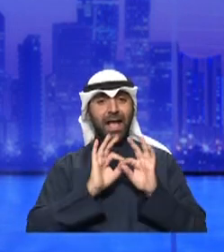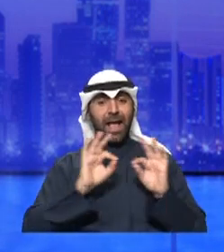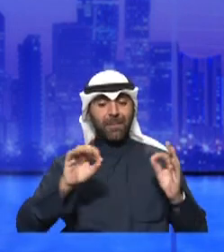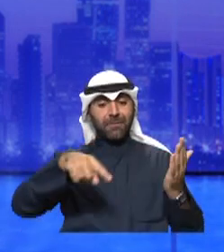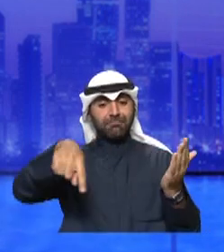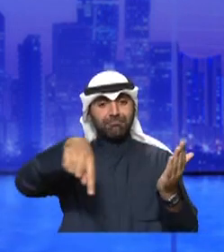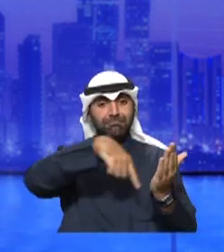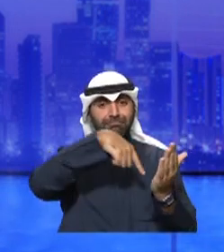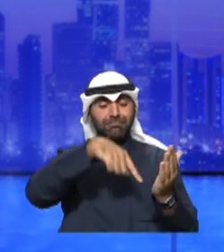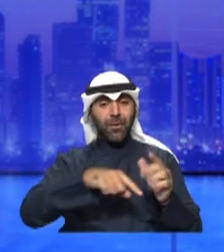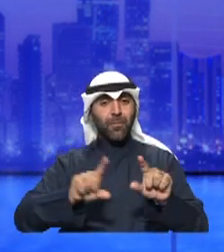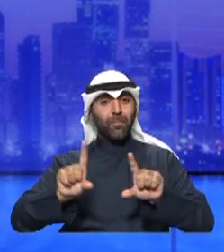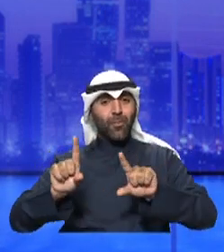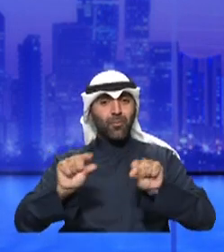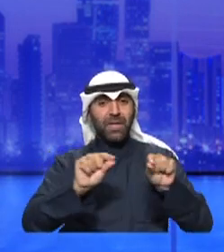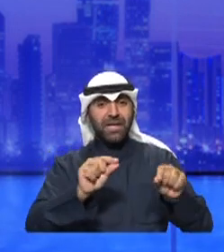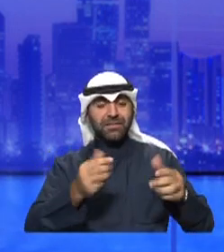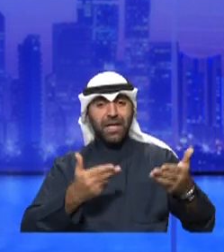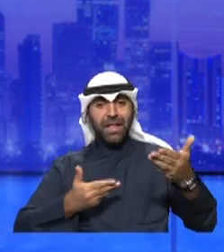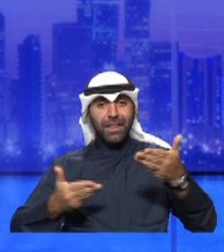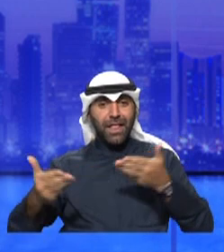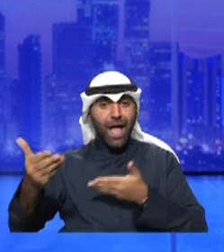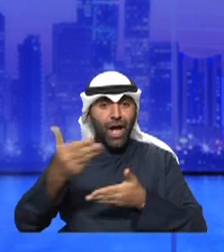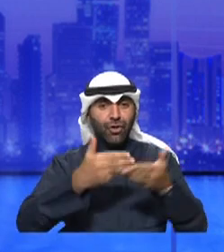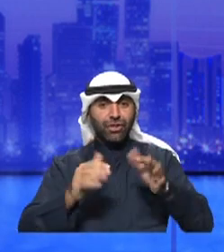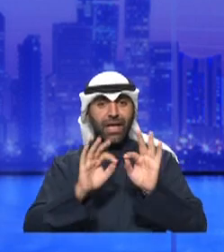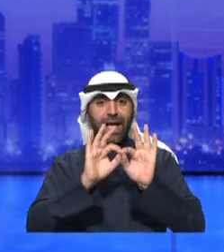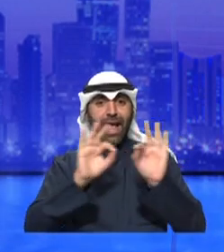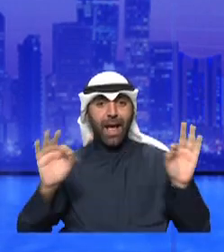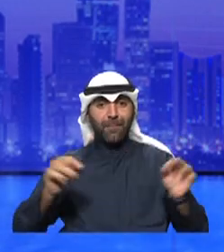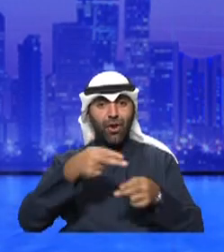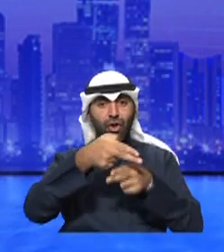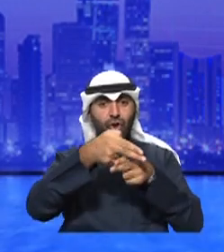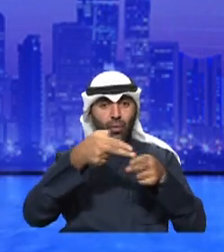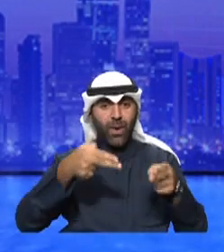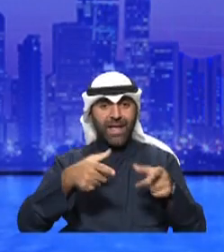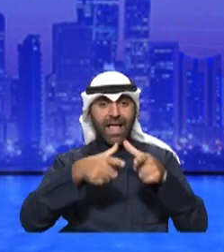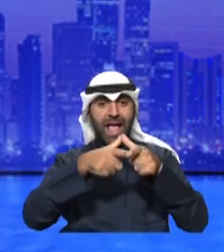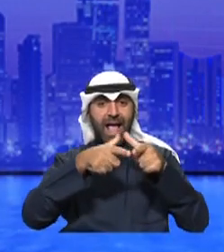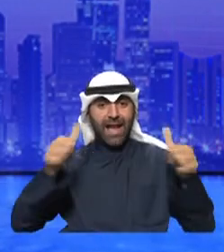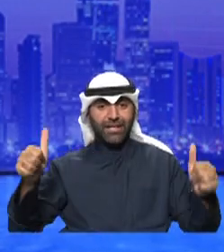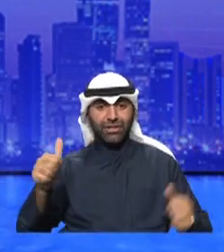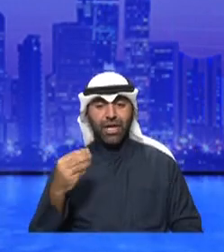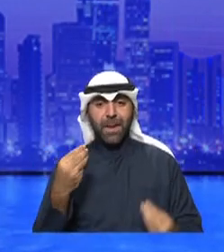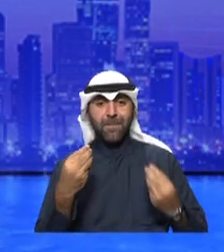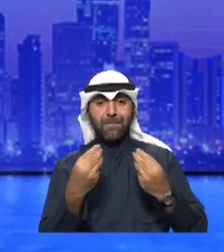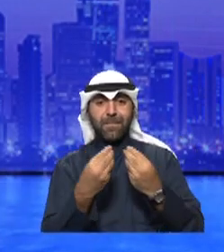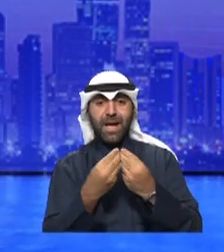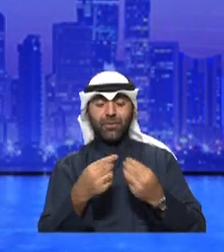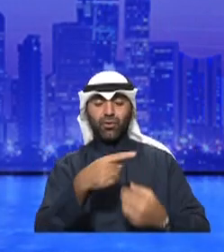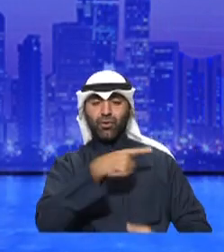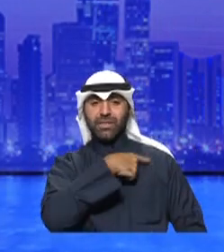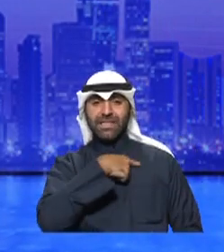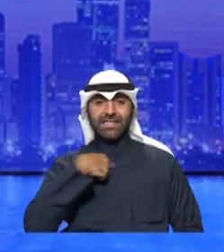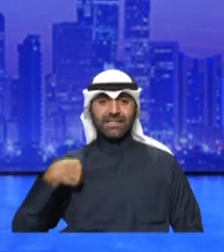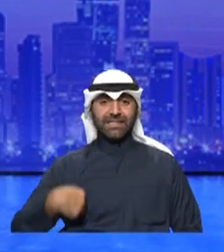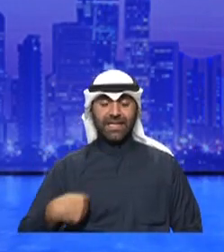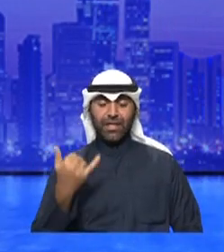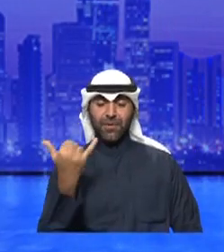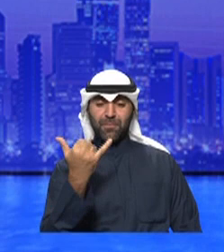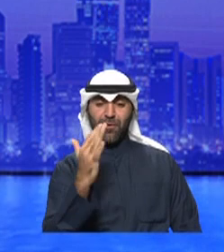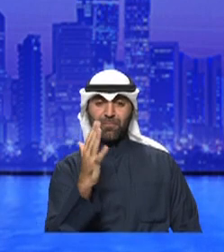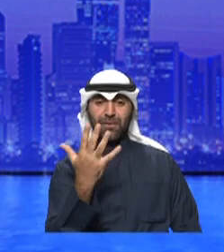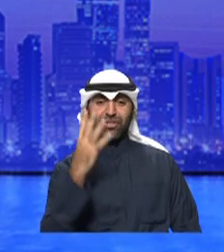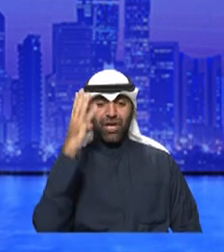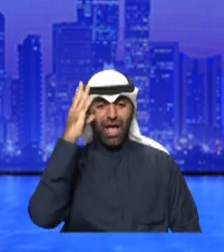والاربعين للمجلس الاعلى لدول الخليج العربيه والتي عكست حرسه قاده الدول الخليجيه والعربيه والصين